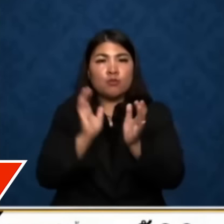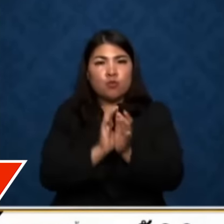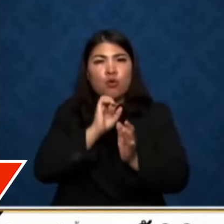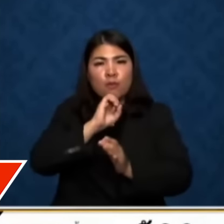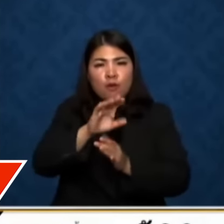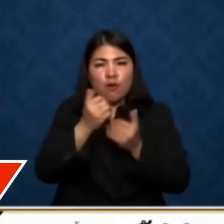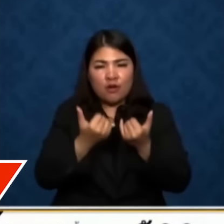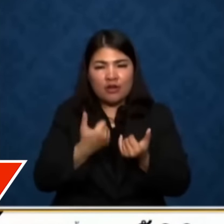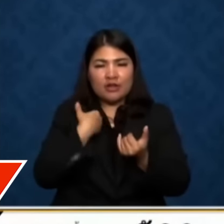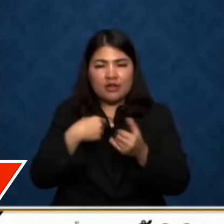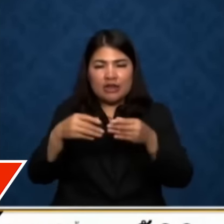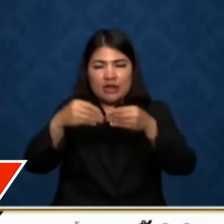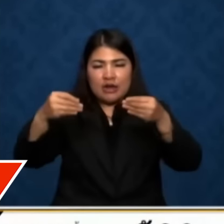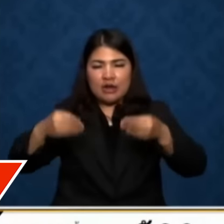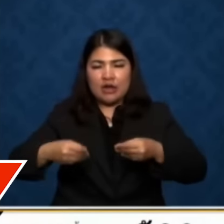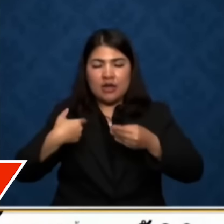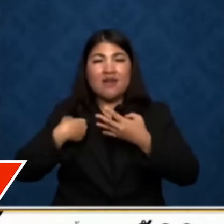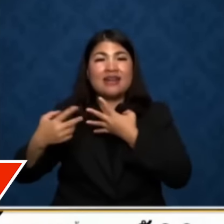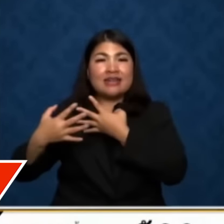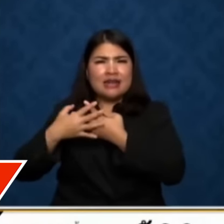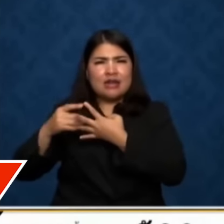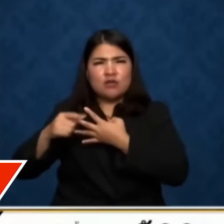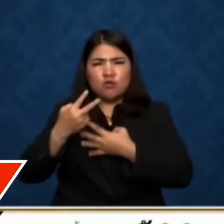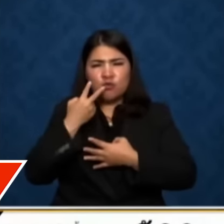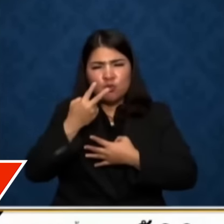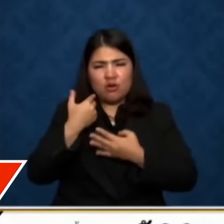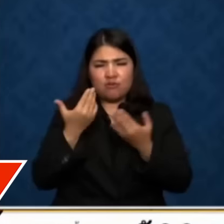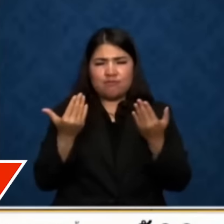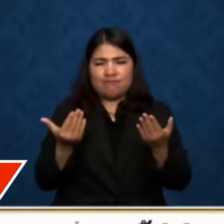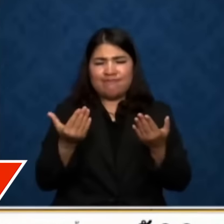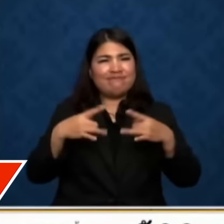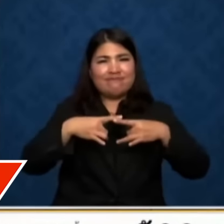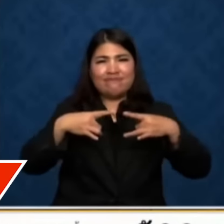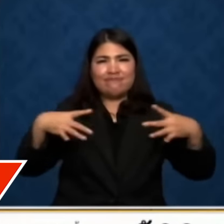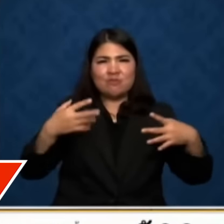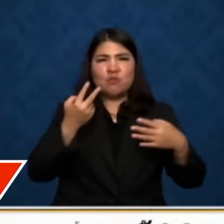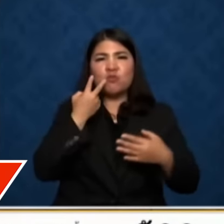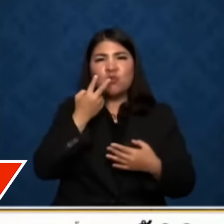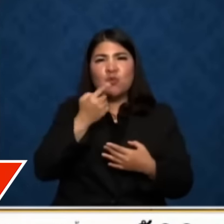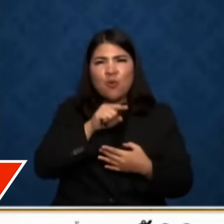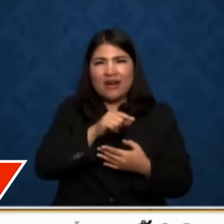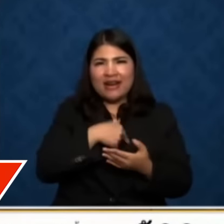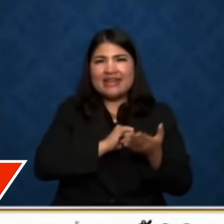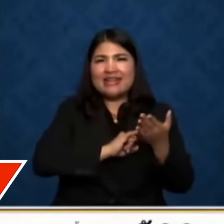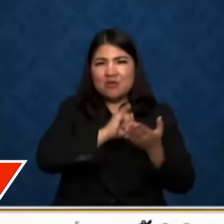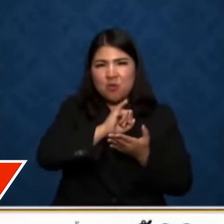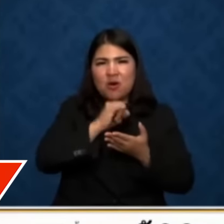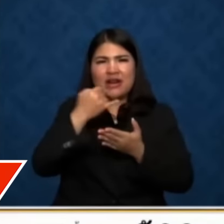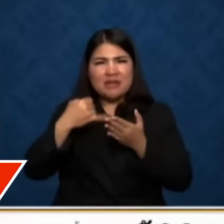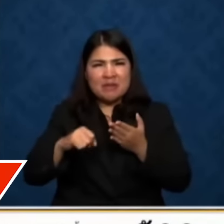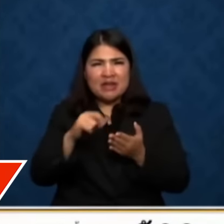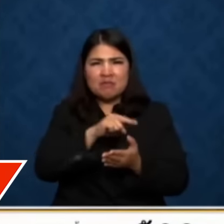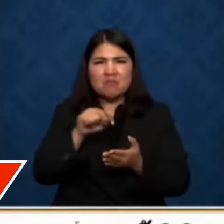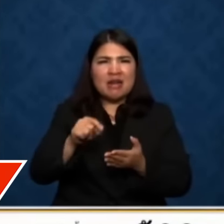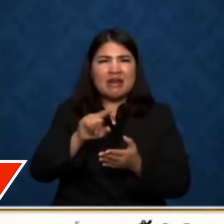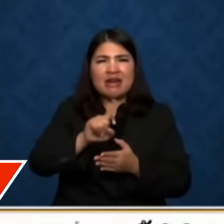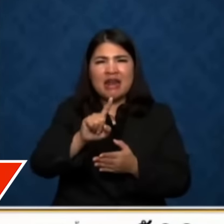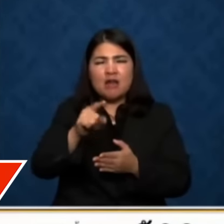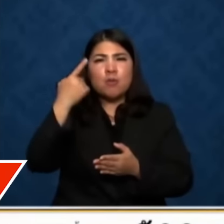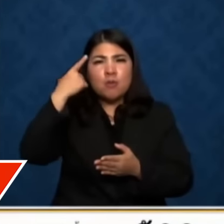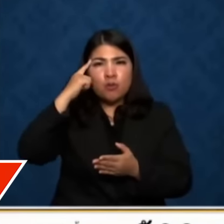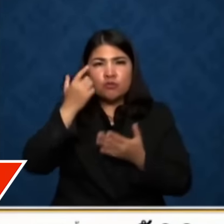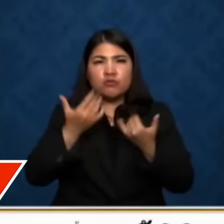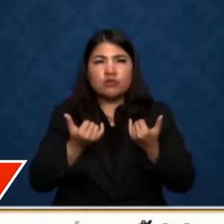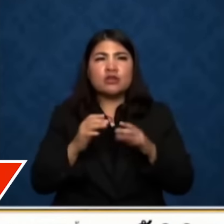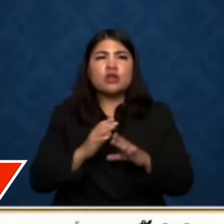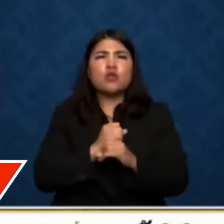ของทางราชทัณฑ์นะครับที่ส่งไปให้อธิบดีมันไม่ตรงกันมันต้องมีอันใดอันนึงที่มันถูกอันใดอันนึงที่มันไม่อาจจะไม่ถูกต้องนัก